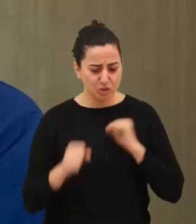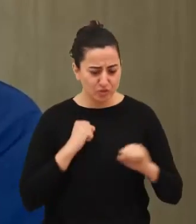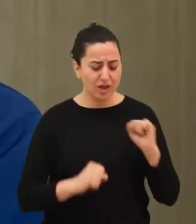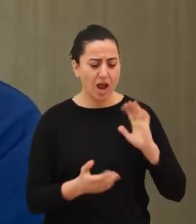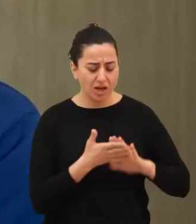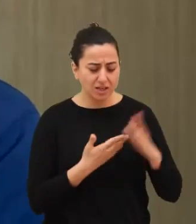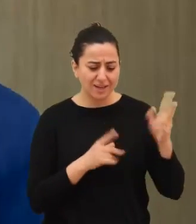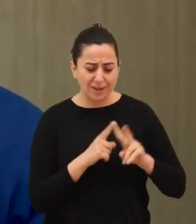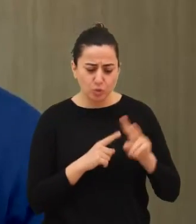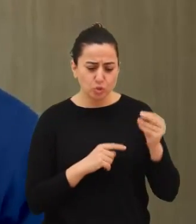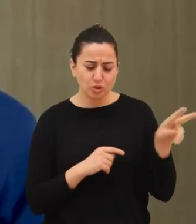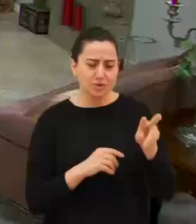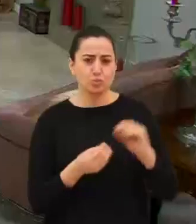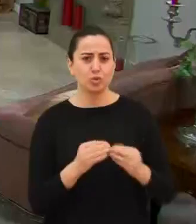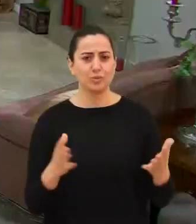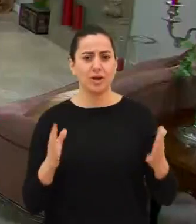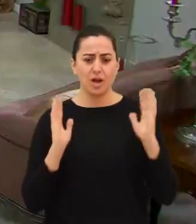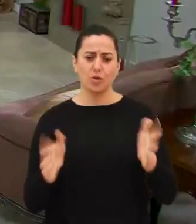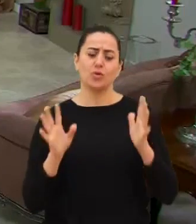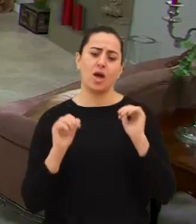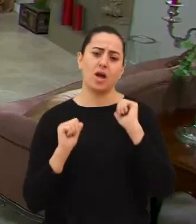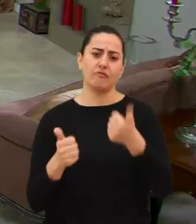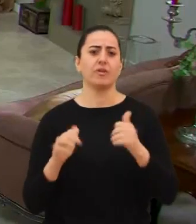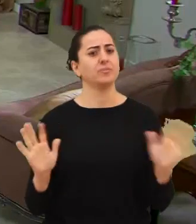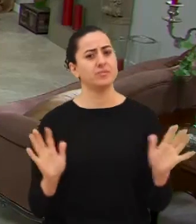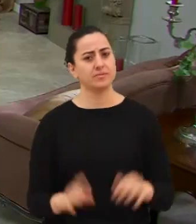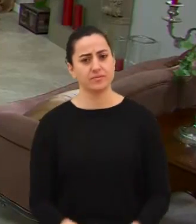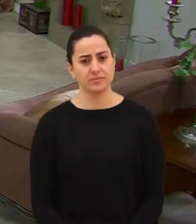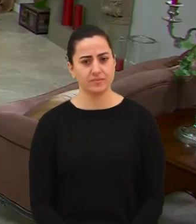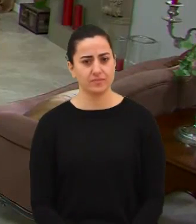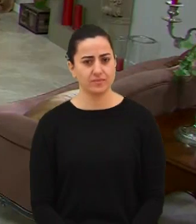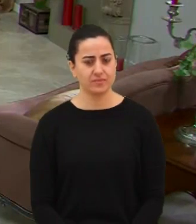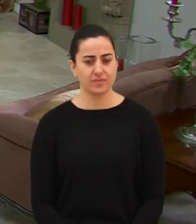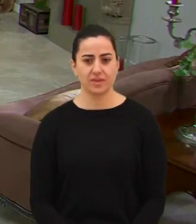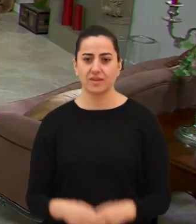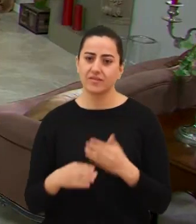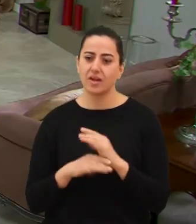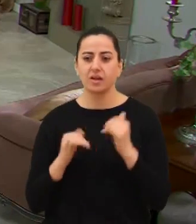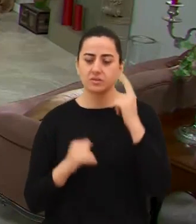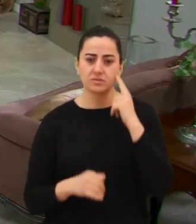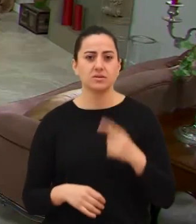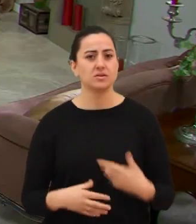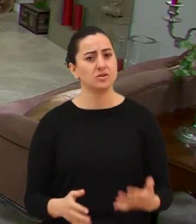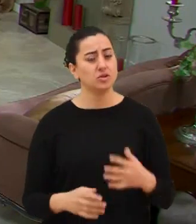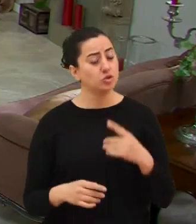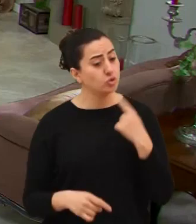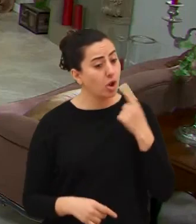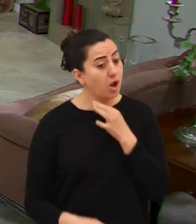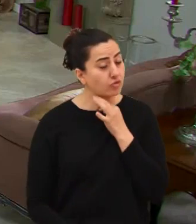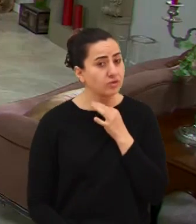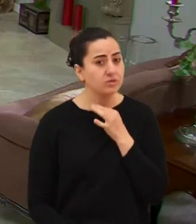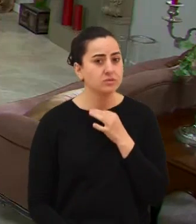Üniversiteden arkadaşım Nilgün ve onun çocukları sorun. Aferin sana ya. Vallahi aferin ya. Ya vallahi elinizde... Rüyam rica ediyorum bak.